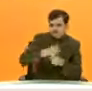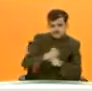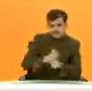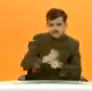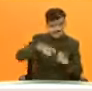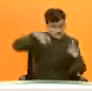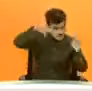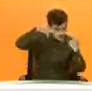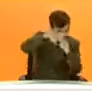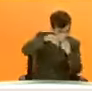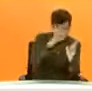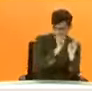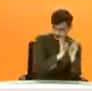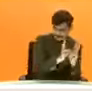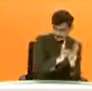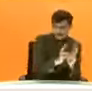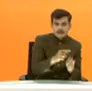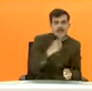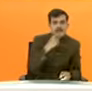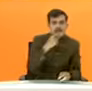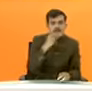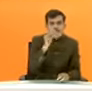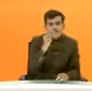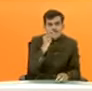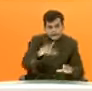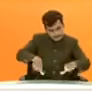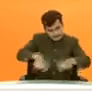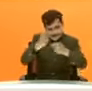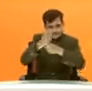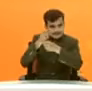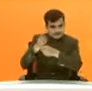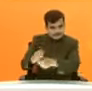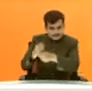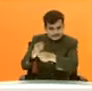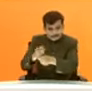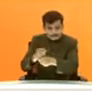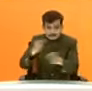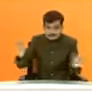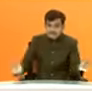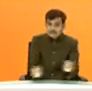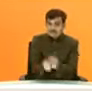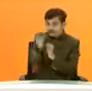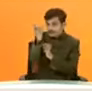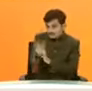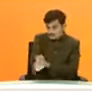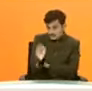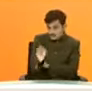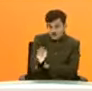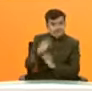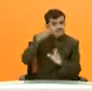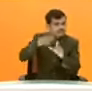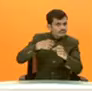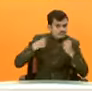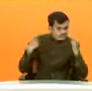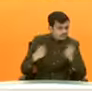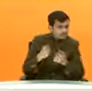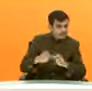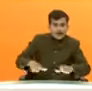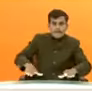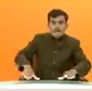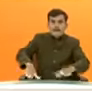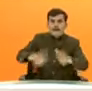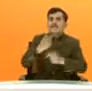कोडाईकनाल में उन्होंने लीची के पेड़ लगाए और उनकी 7 साल की मेहनत के बाद अब उन पेड़ों पर